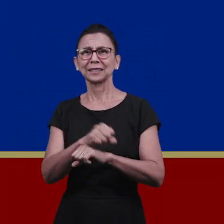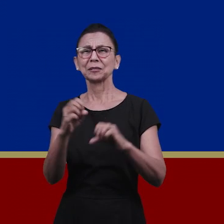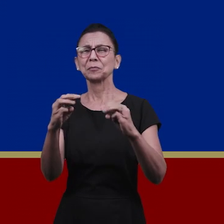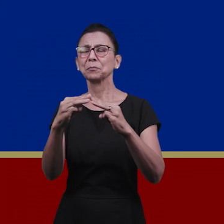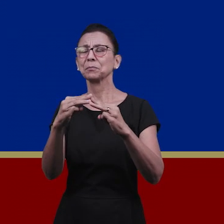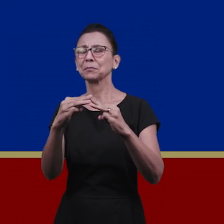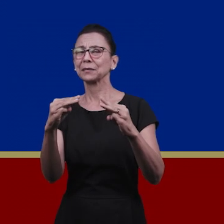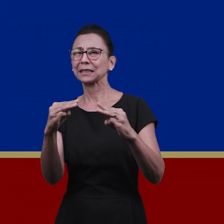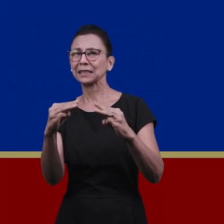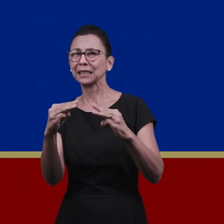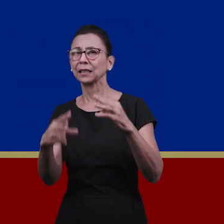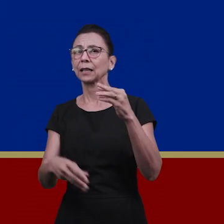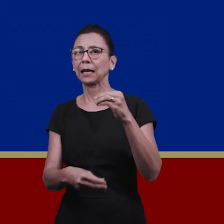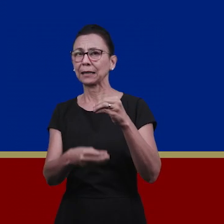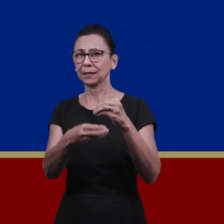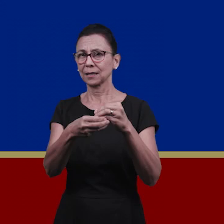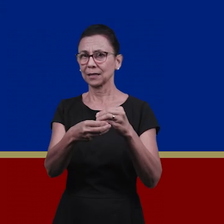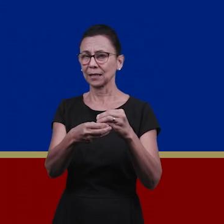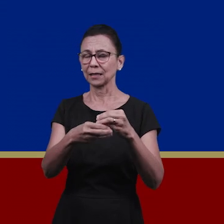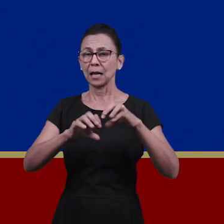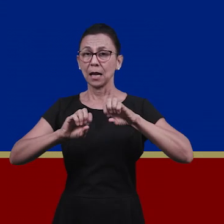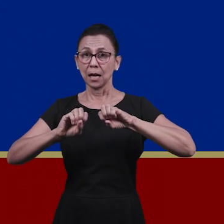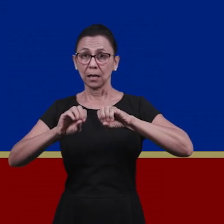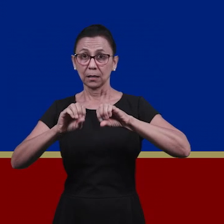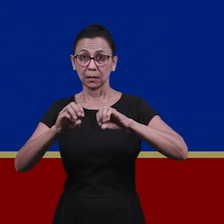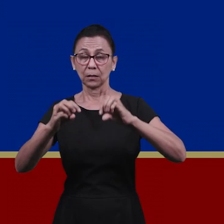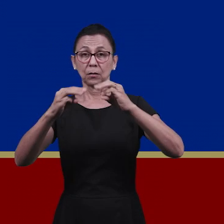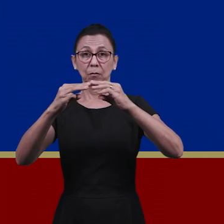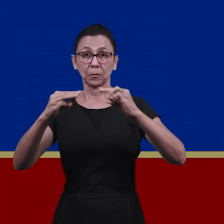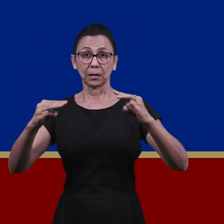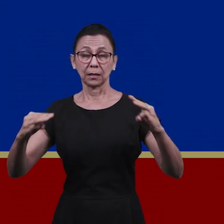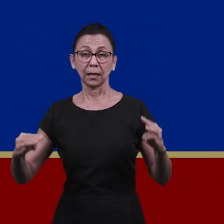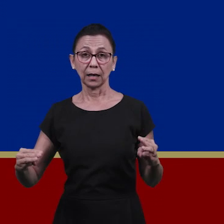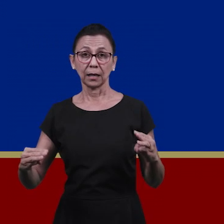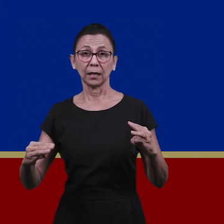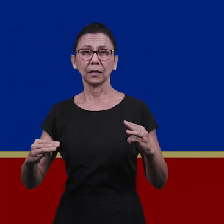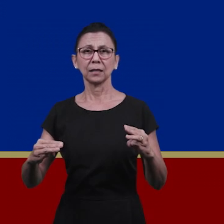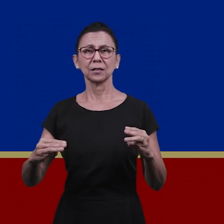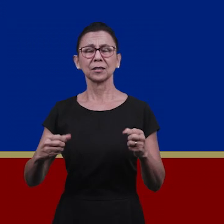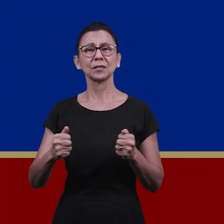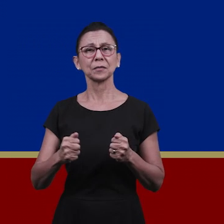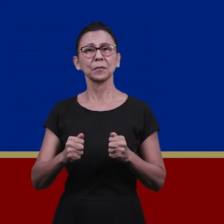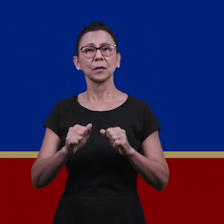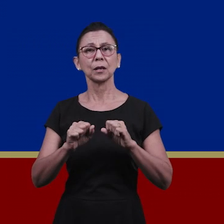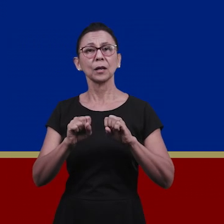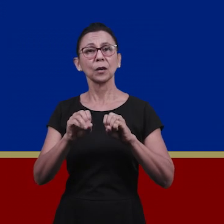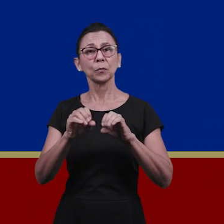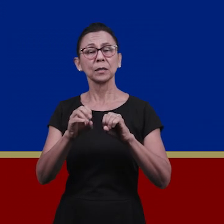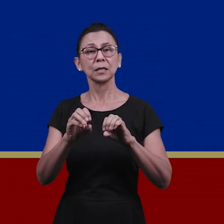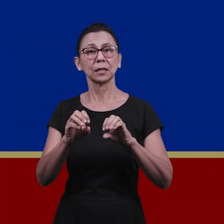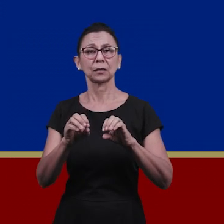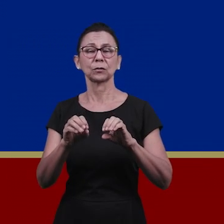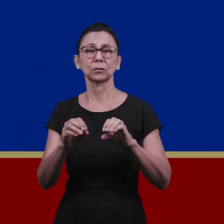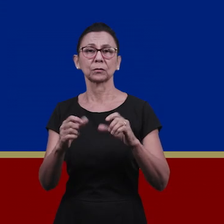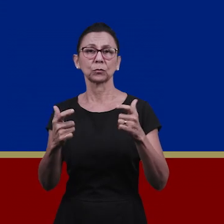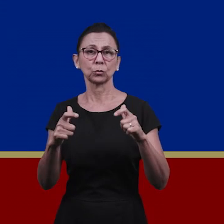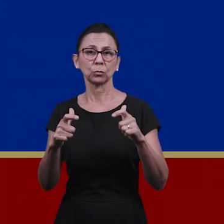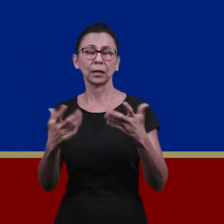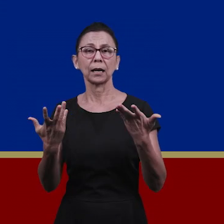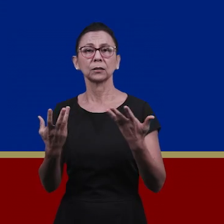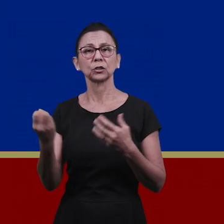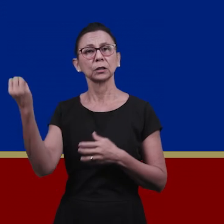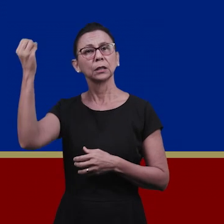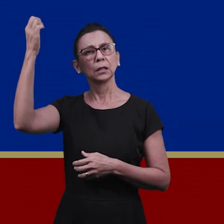à rappeler les séminaires au Manaïm. Et il complémente: les leçons du Manaïm sont les leçons d'un